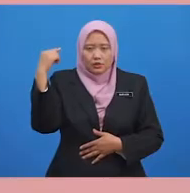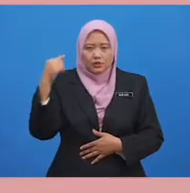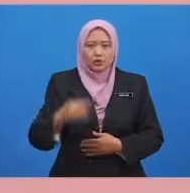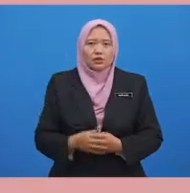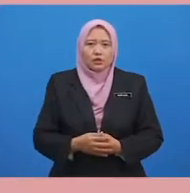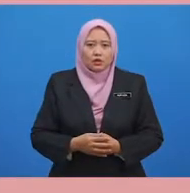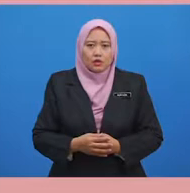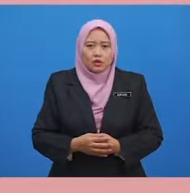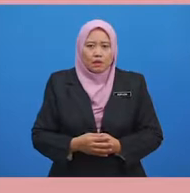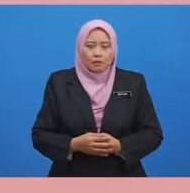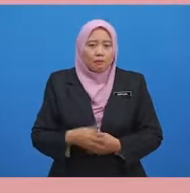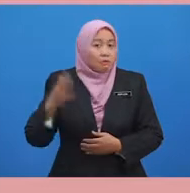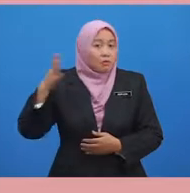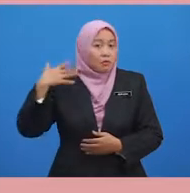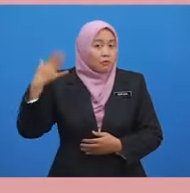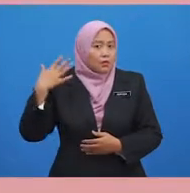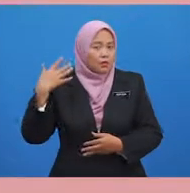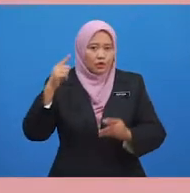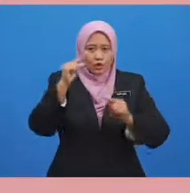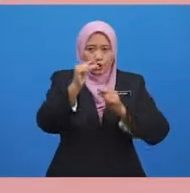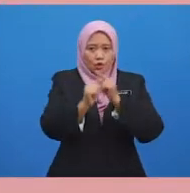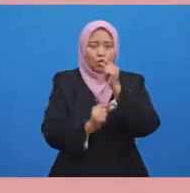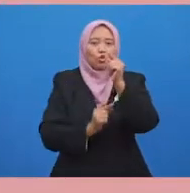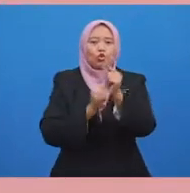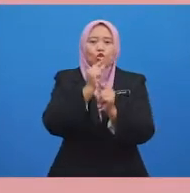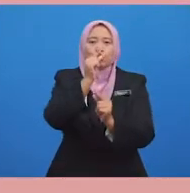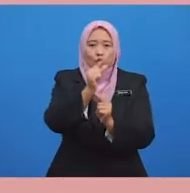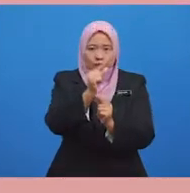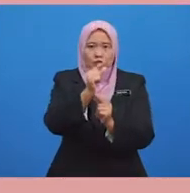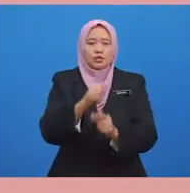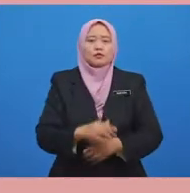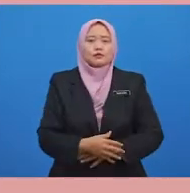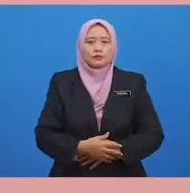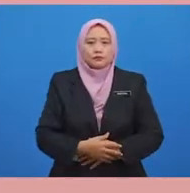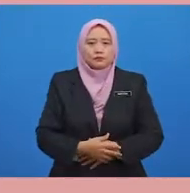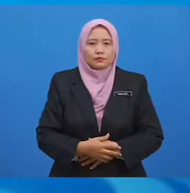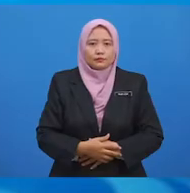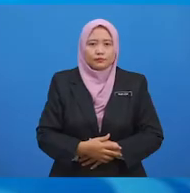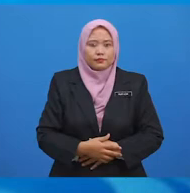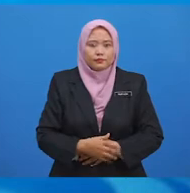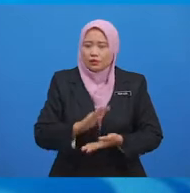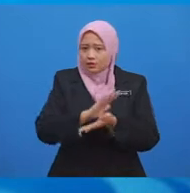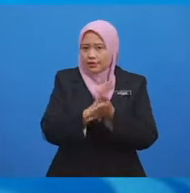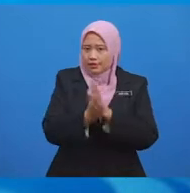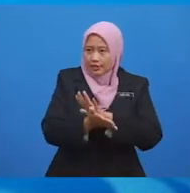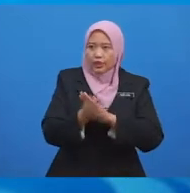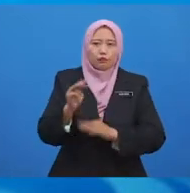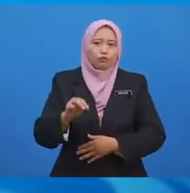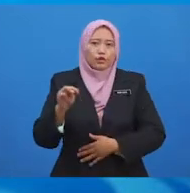berlakunya pemanasan bumi secara global. Jadi